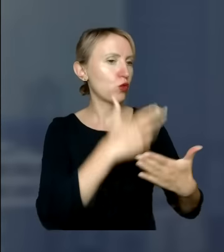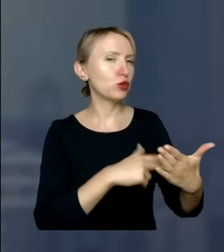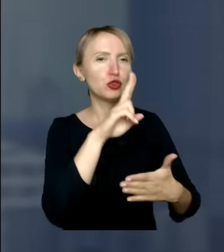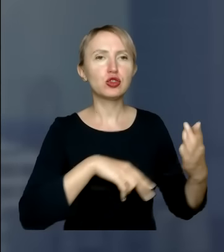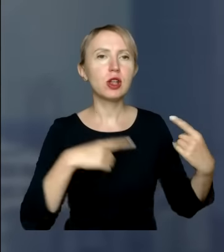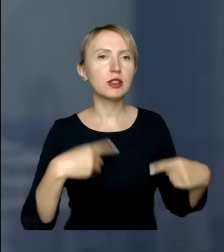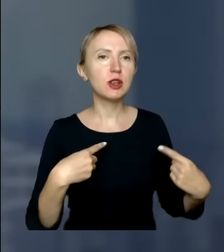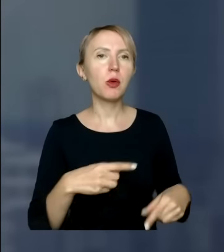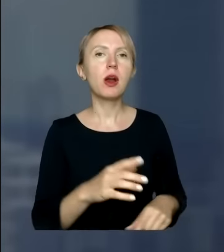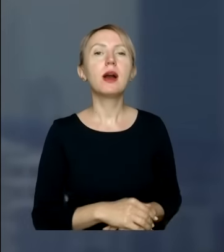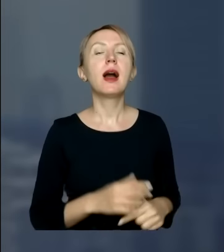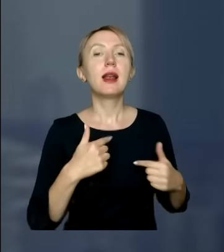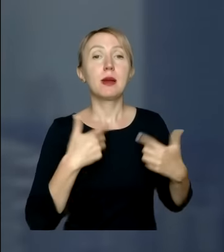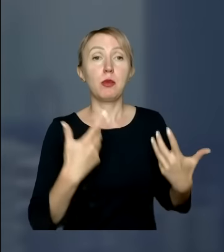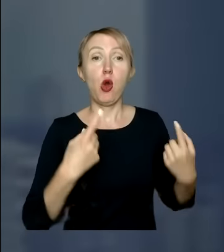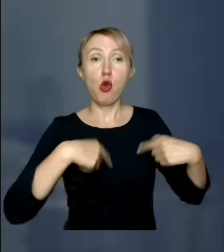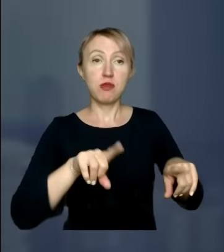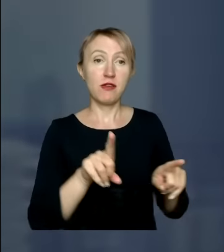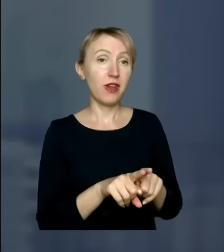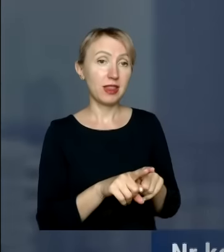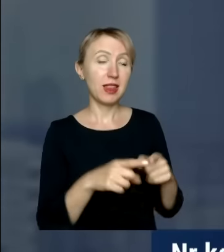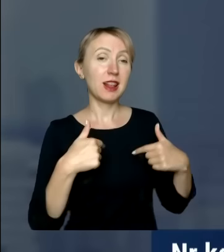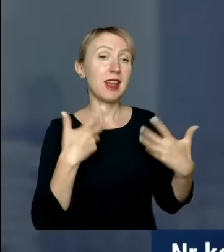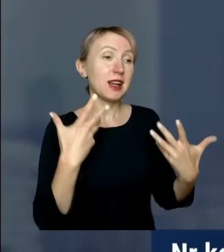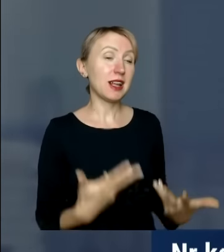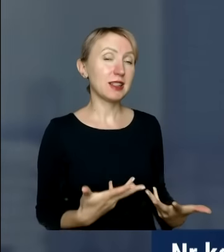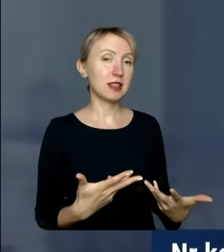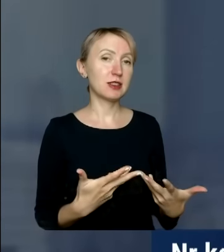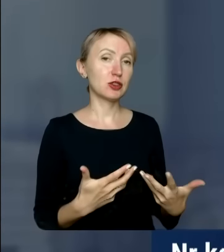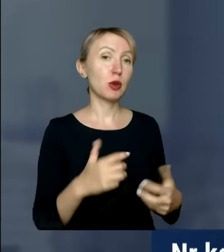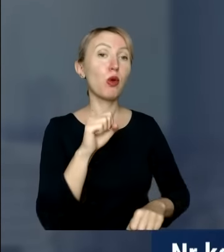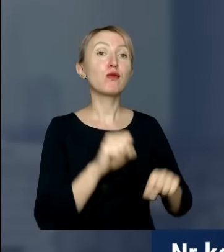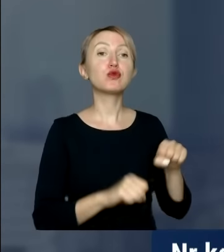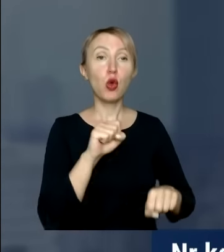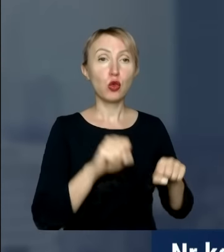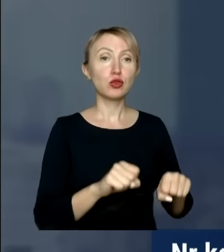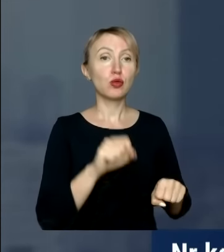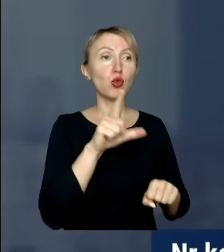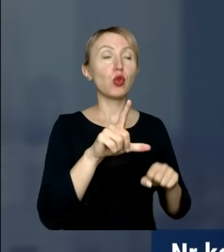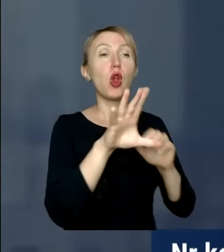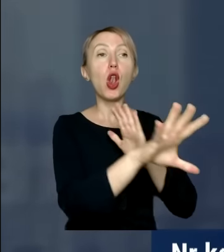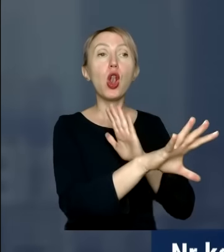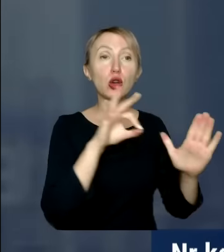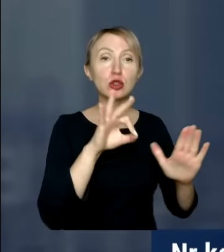sobie życzyłabym jako obywatel żeby jednak w sądzie gdzie te